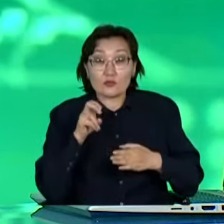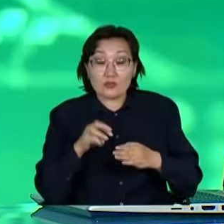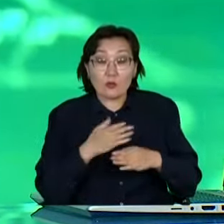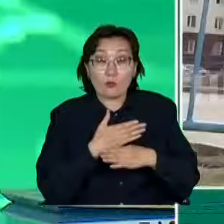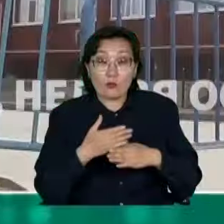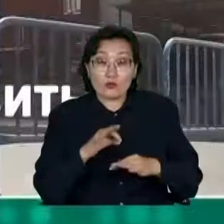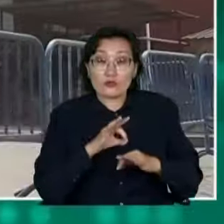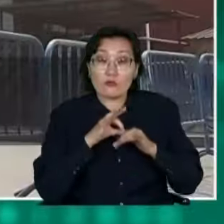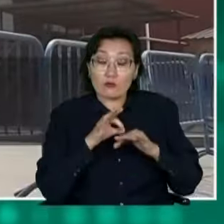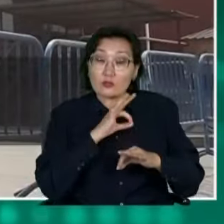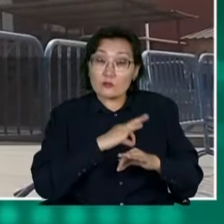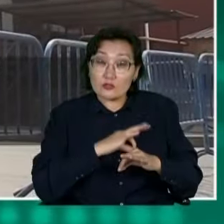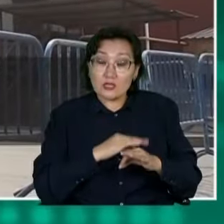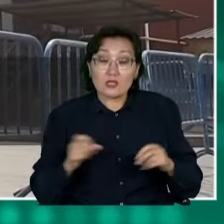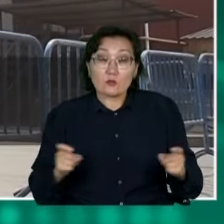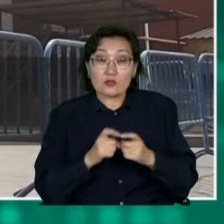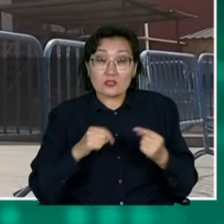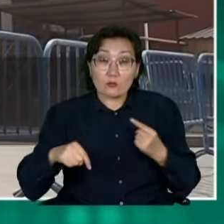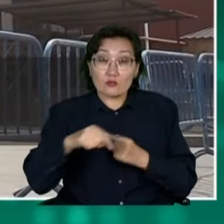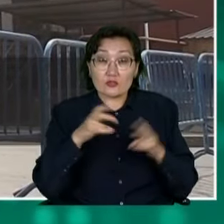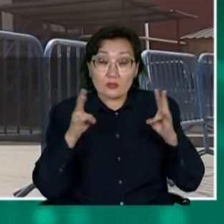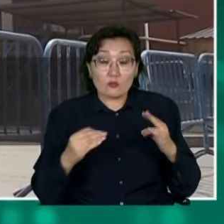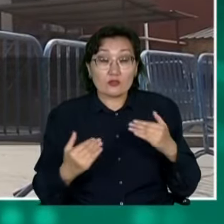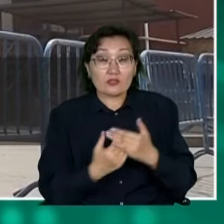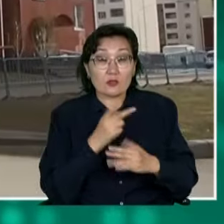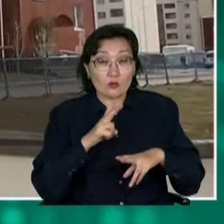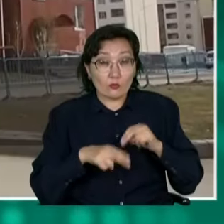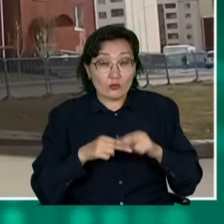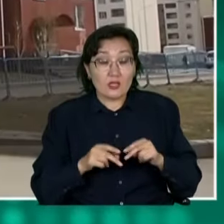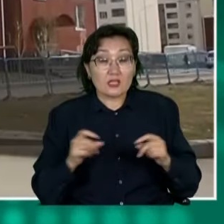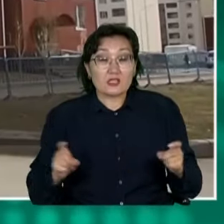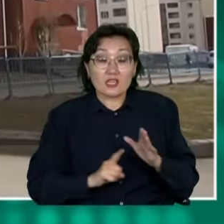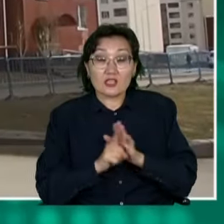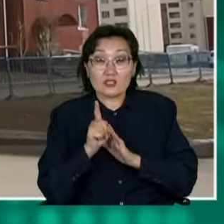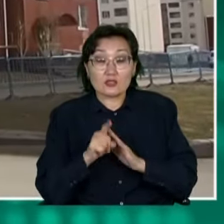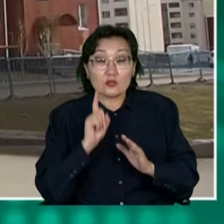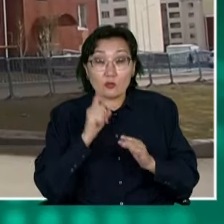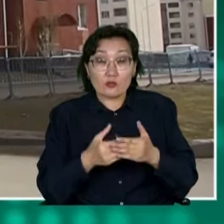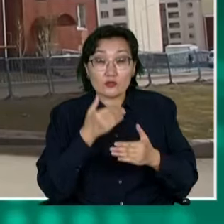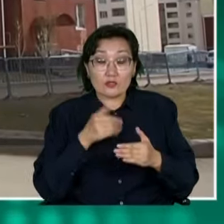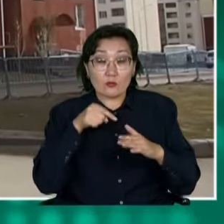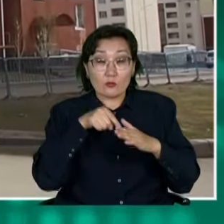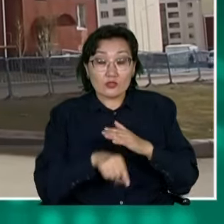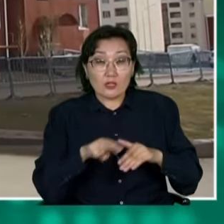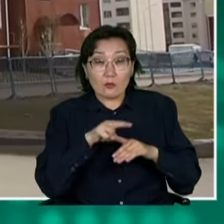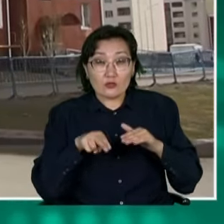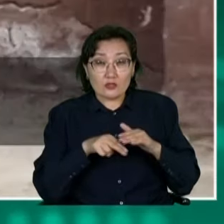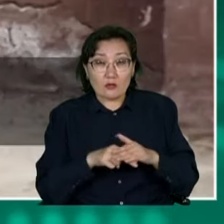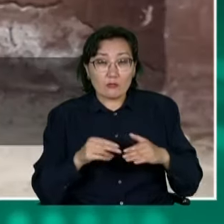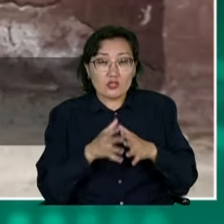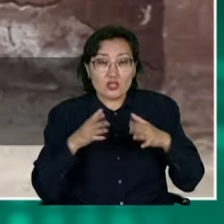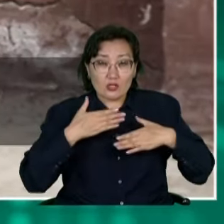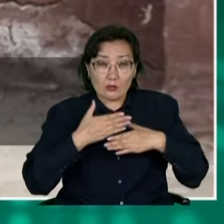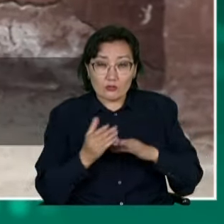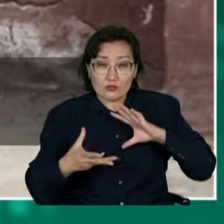ввода в эксплуатацию. Скандал вокруг аварийных новостроек разгорелся год назад, когда жильцы обнаружили в подвале огромные трещины.